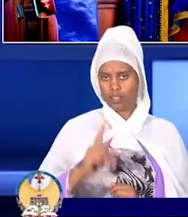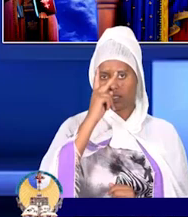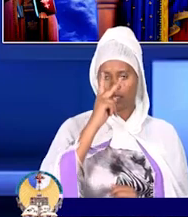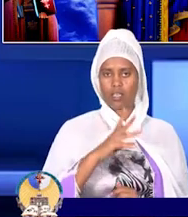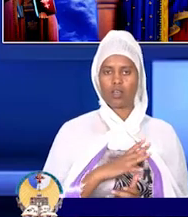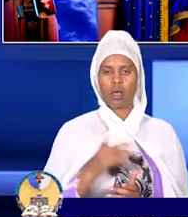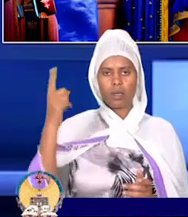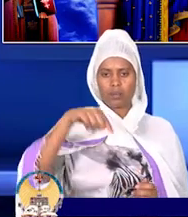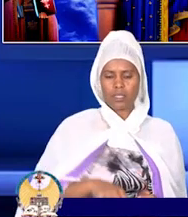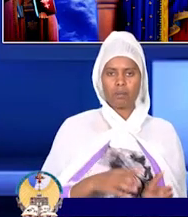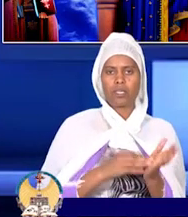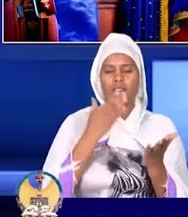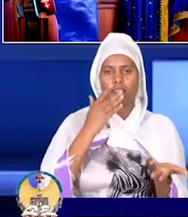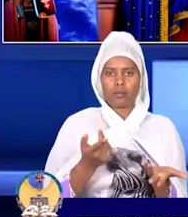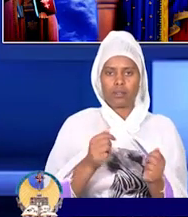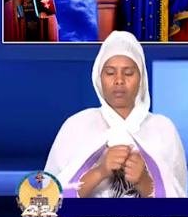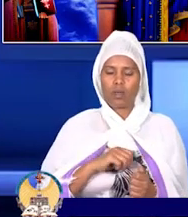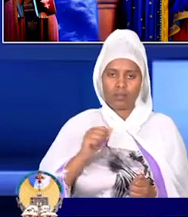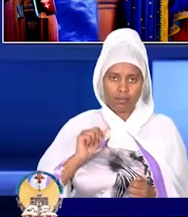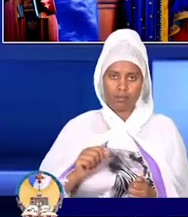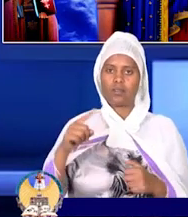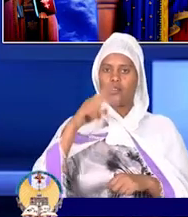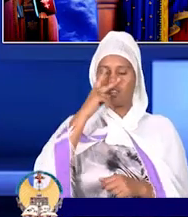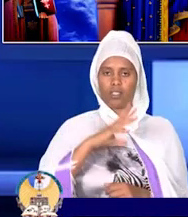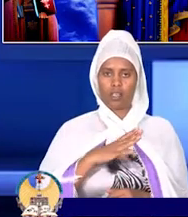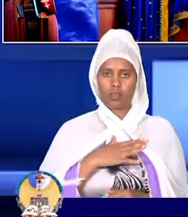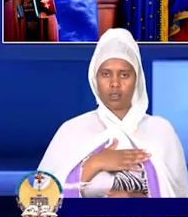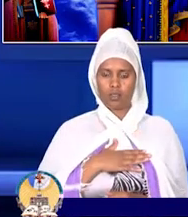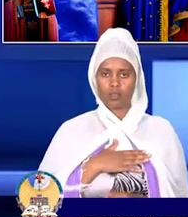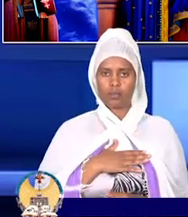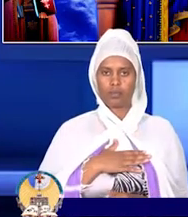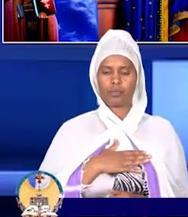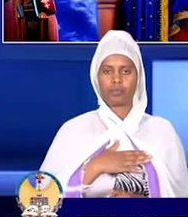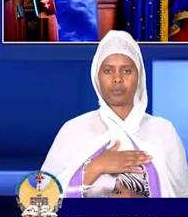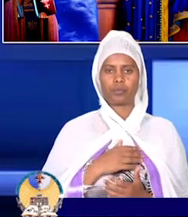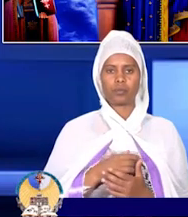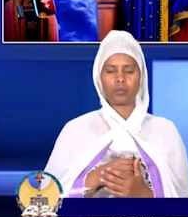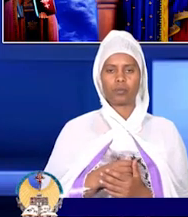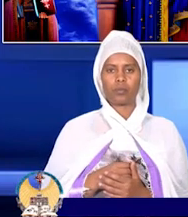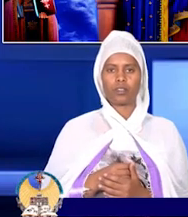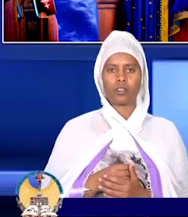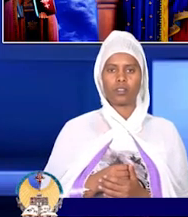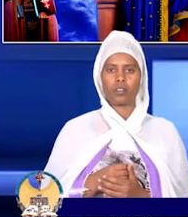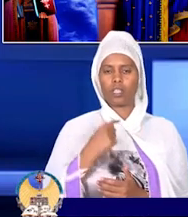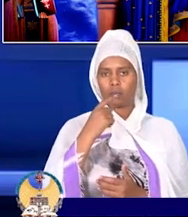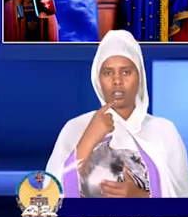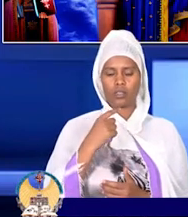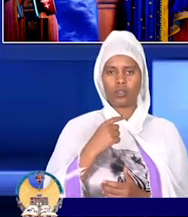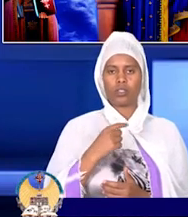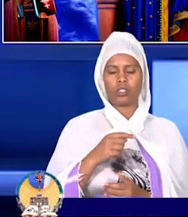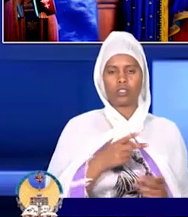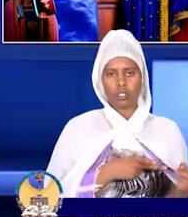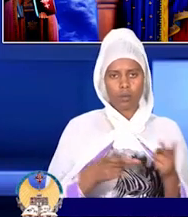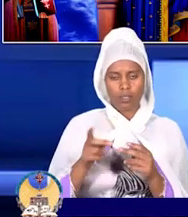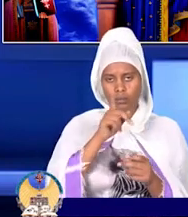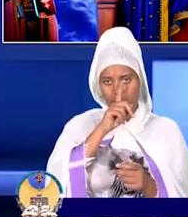ትሕትና ዘርአየናዩ ወንጌለ ሉቃስ ምዕራፍ 18 ቁጥር 14 እንታይ ይዝብል ርእሱ